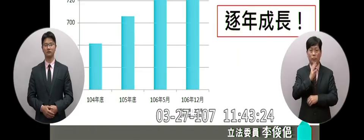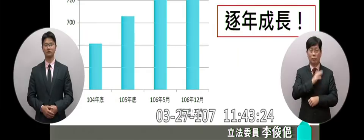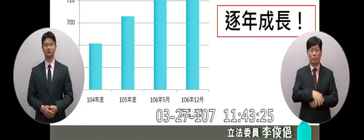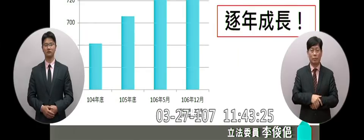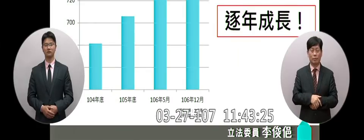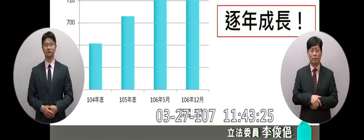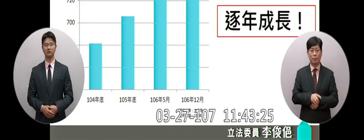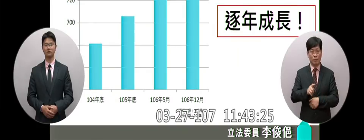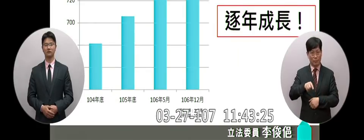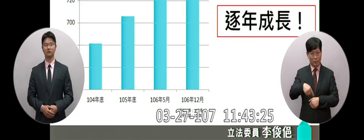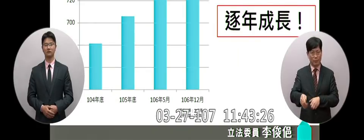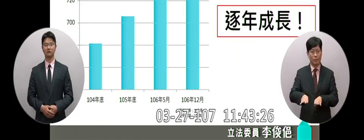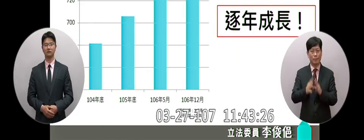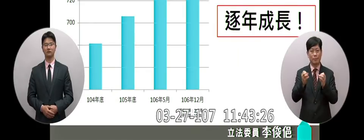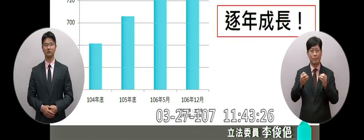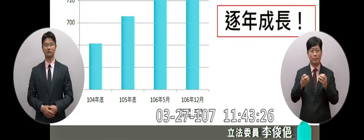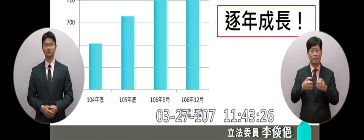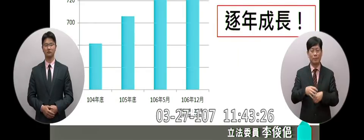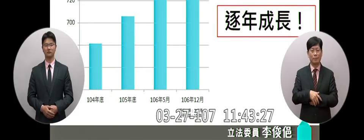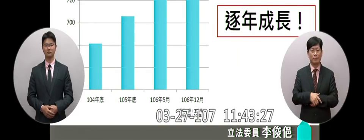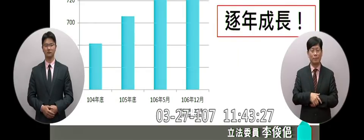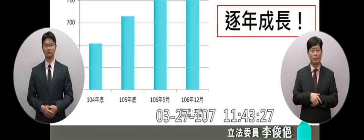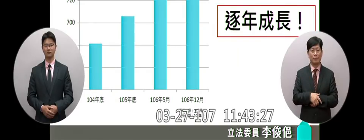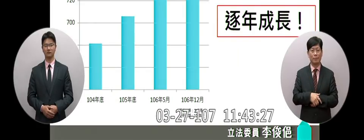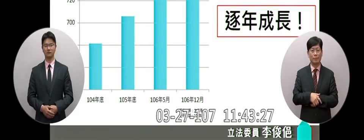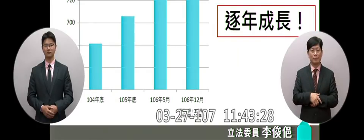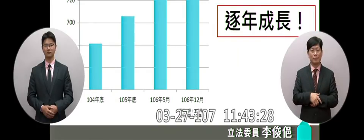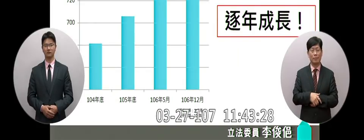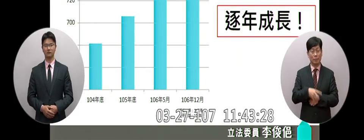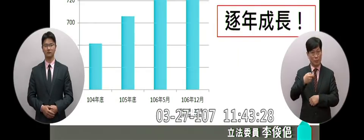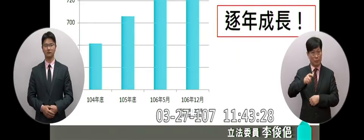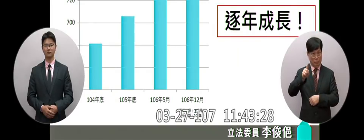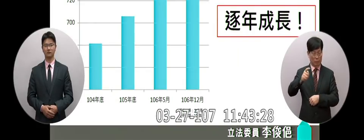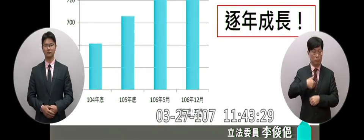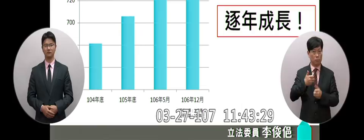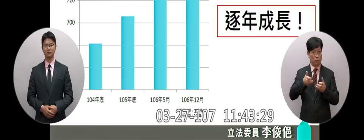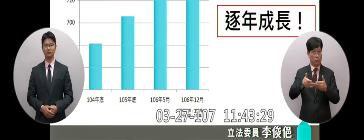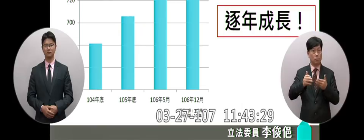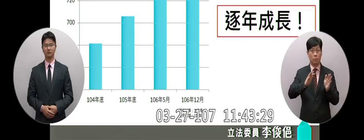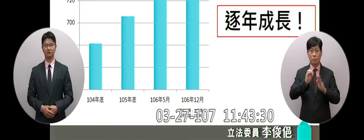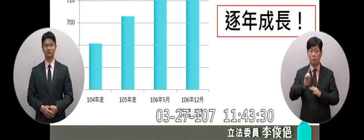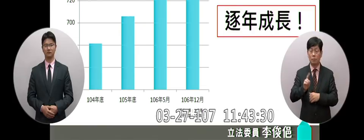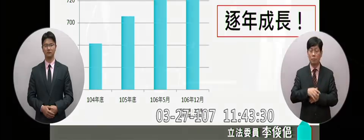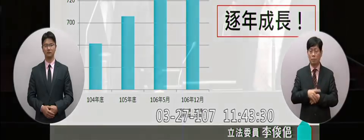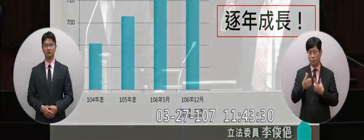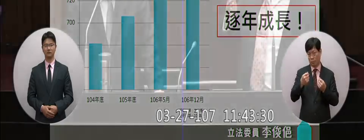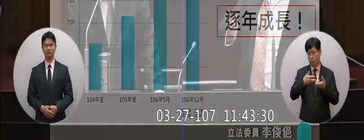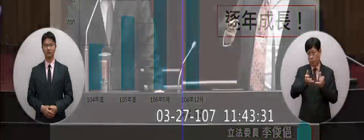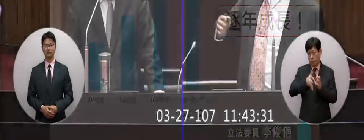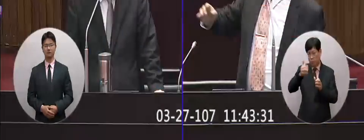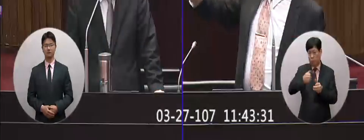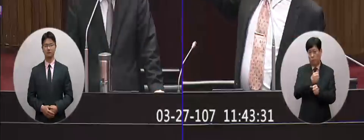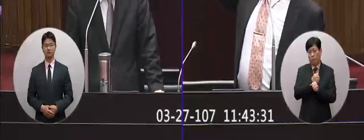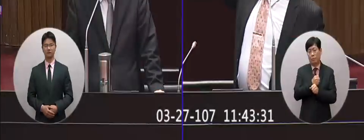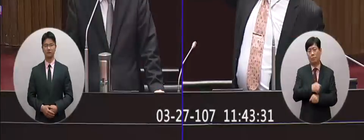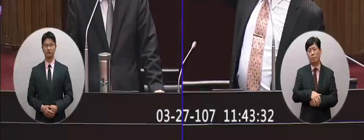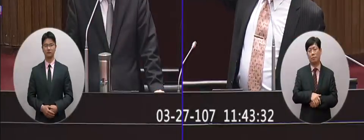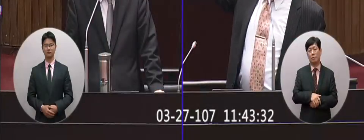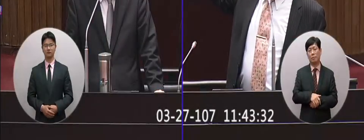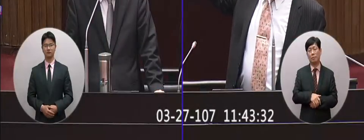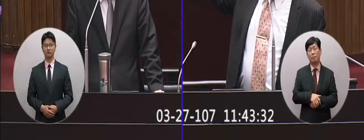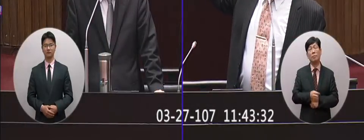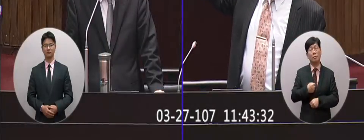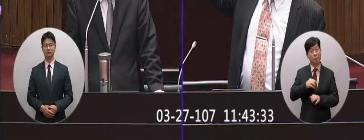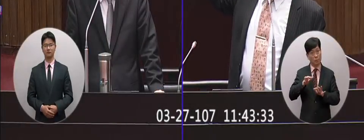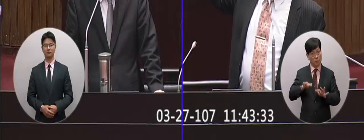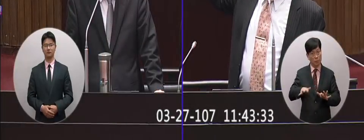面我们要开始讨论。那这个情形还有一个非常重要的一个趋势，这个也请部长特别注意，就是说我